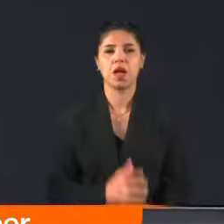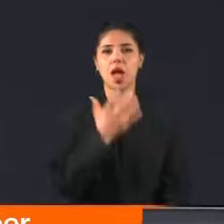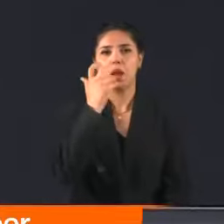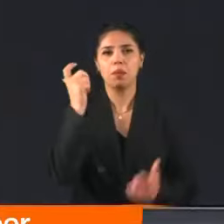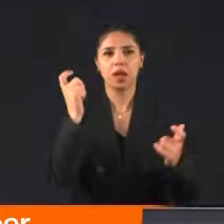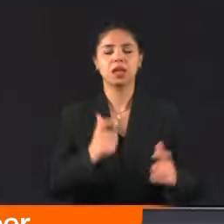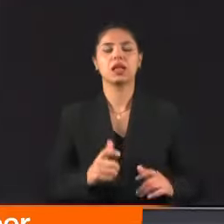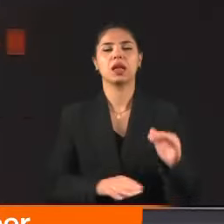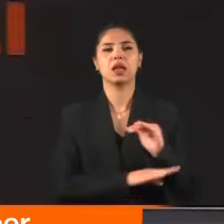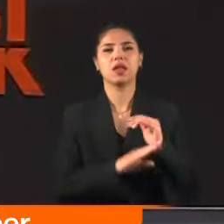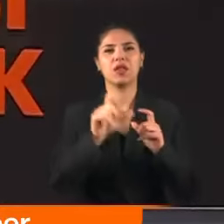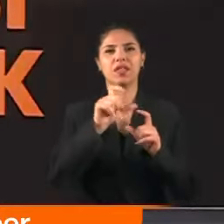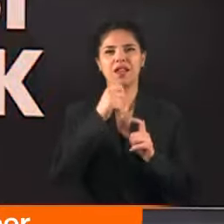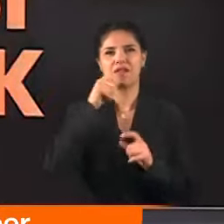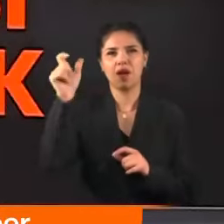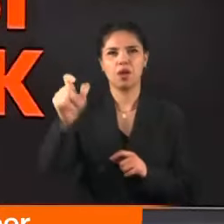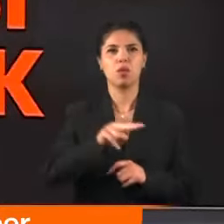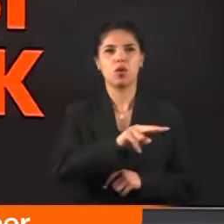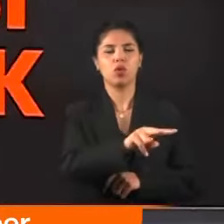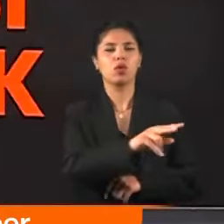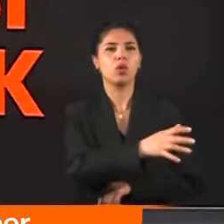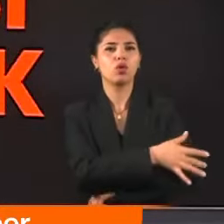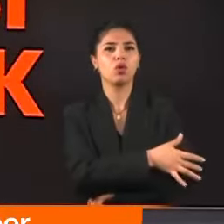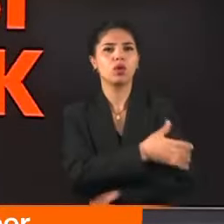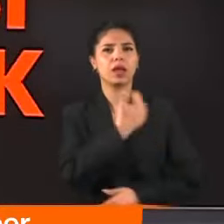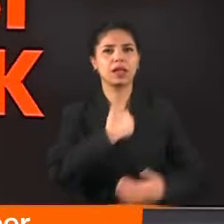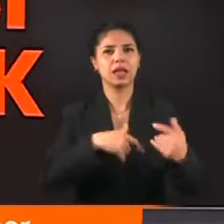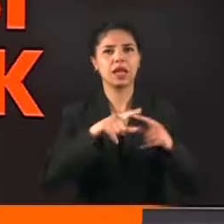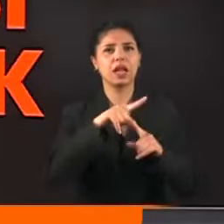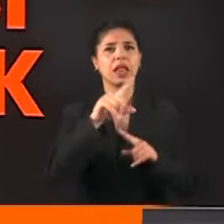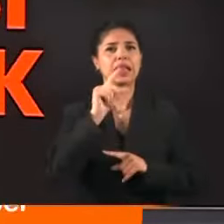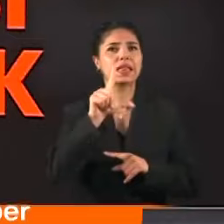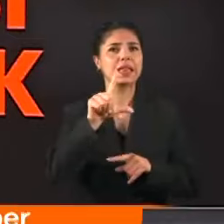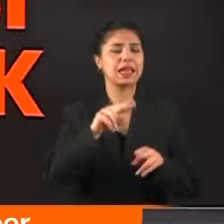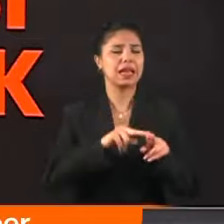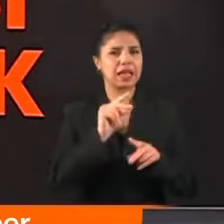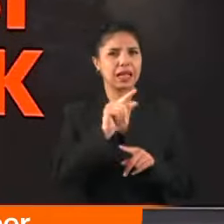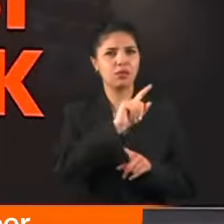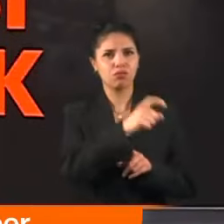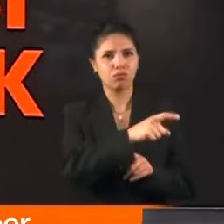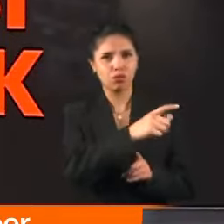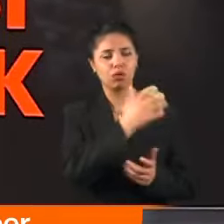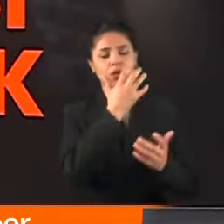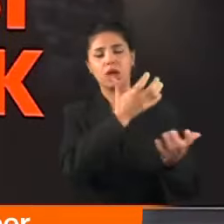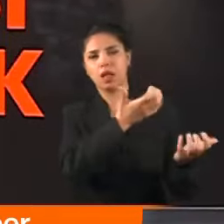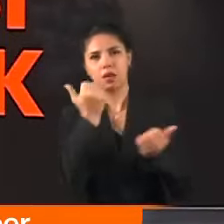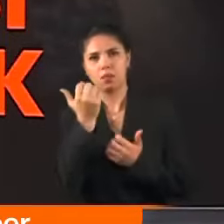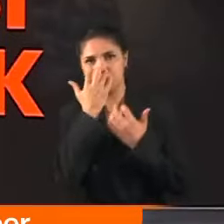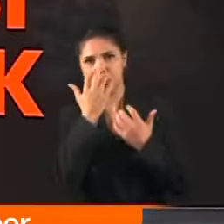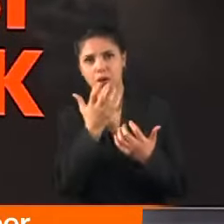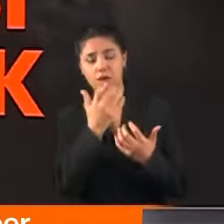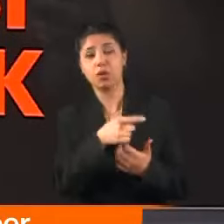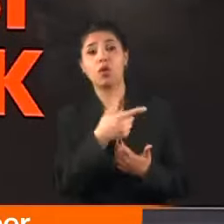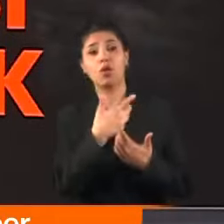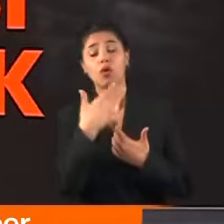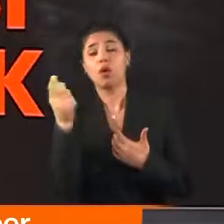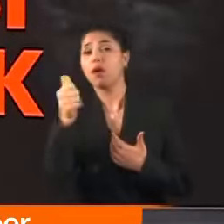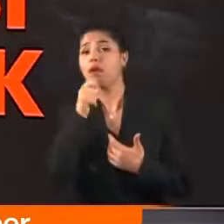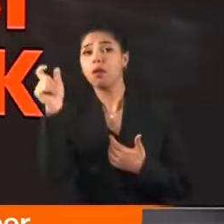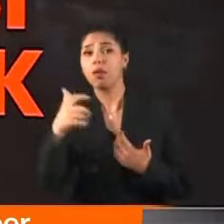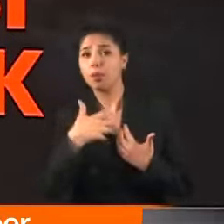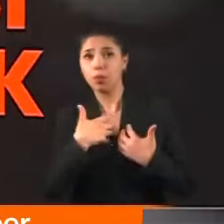Amasya'da yaşayan Sefa Uysal yol kenarında yaralı bir tilki buldu. Aldı eve getirdi. Tedavisini yaptı tilkiye. Öylesine güveniyor ki güvercinlerini